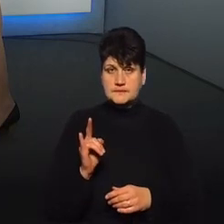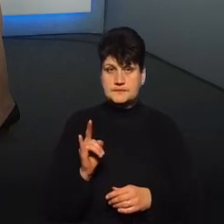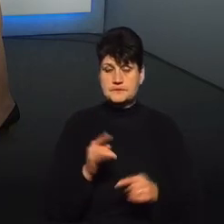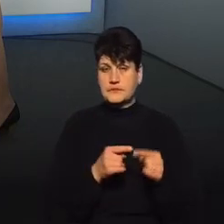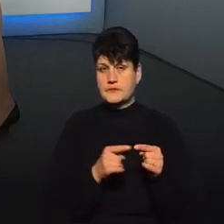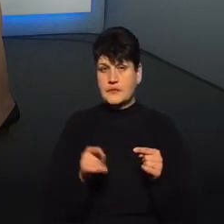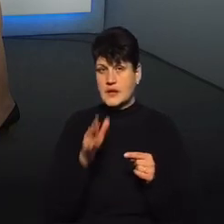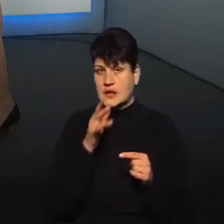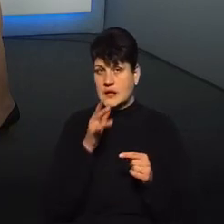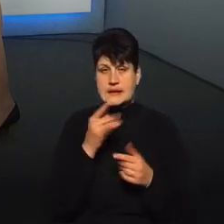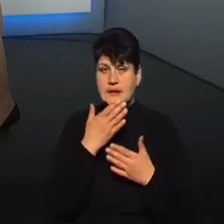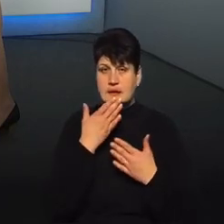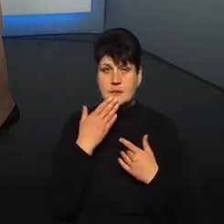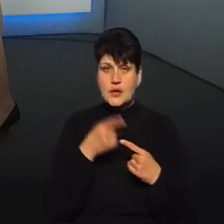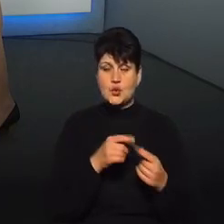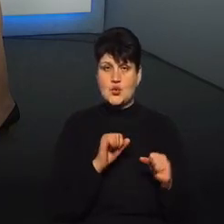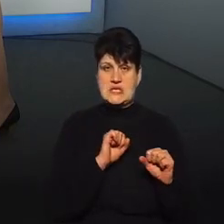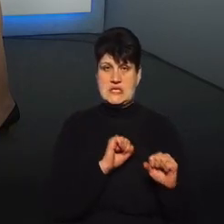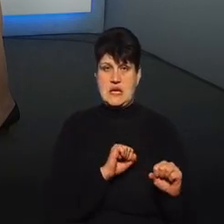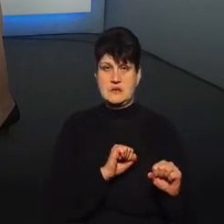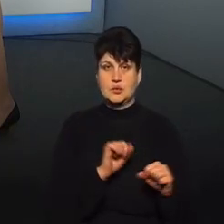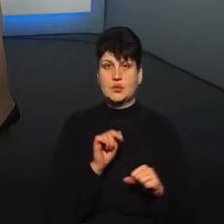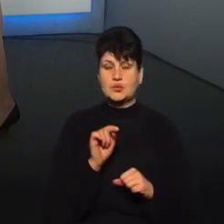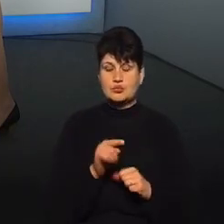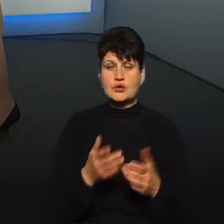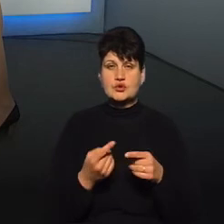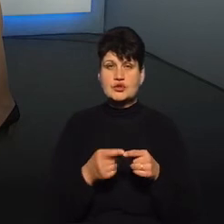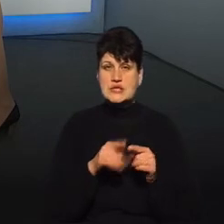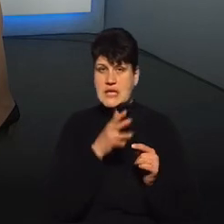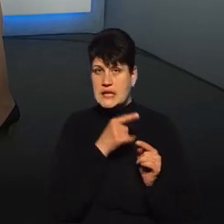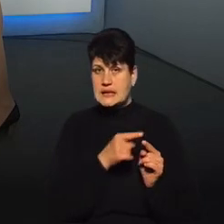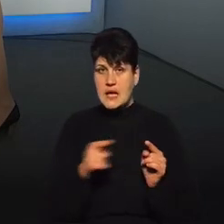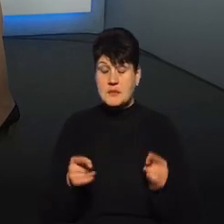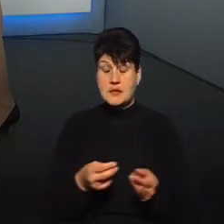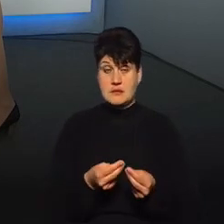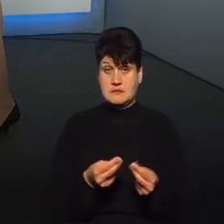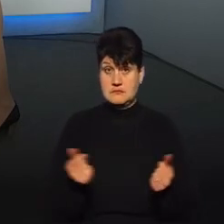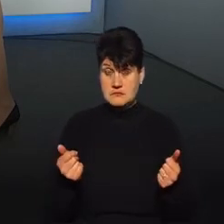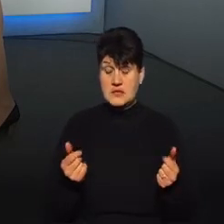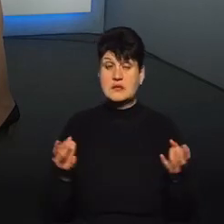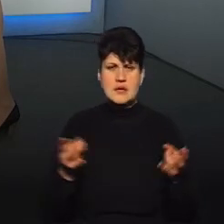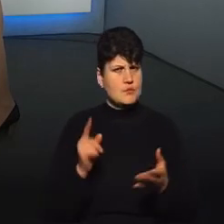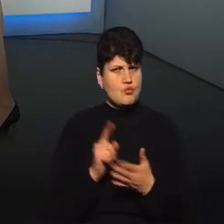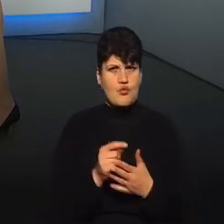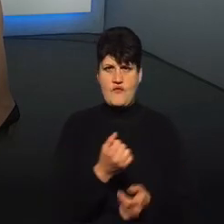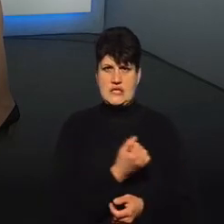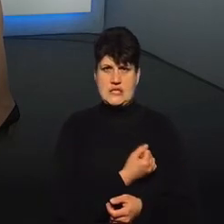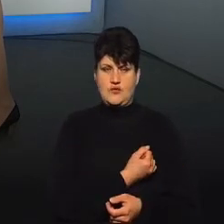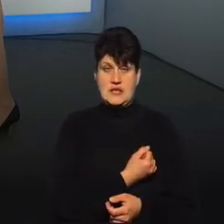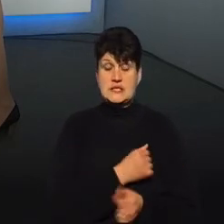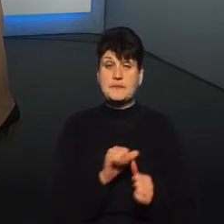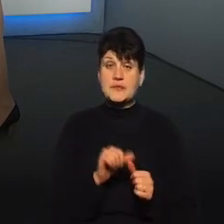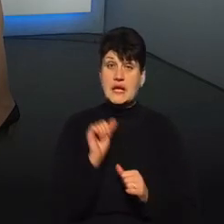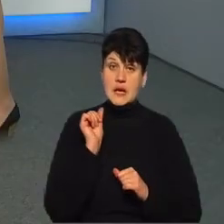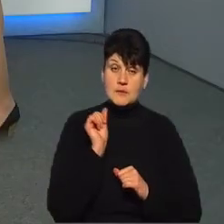не має того захисту. Через що, якщо ці терміни пройшли, значить обов'язково потрібно вакцинуватися. Крім того, що ніде